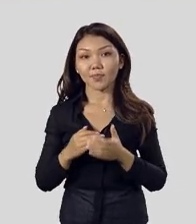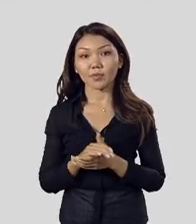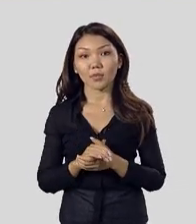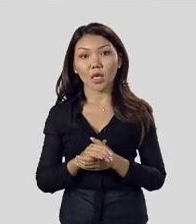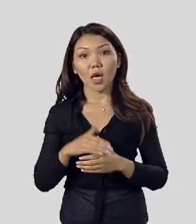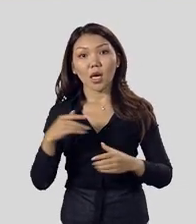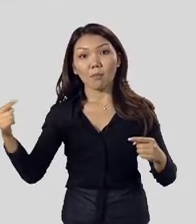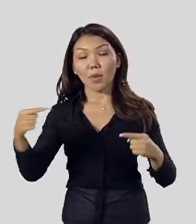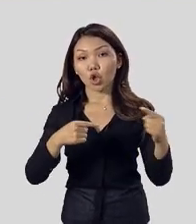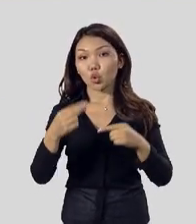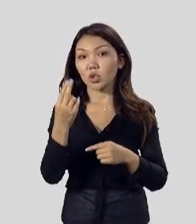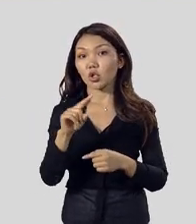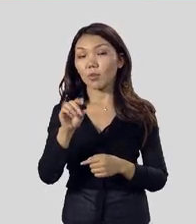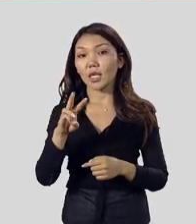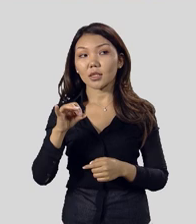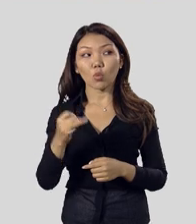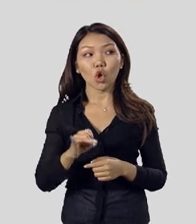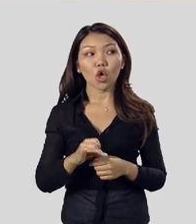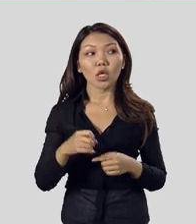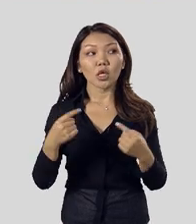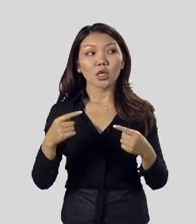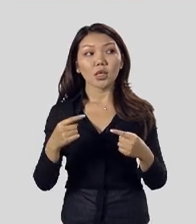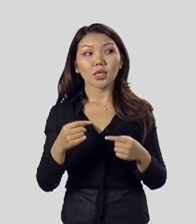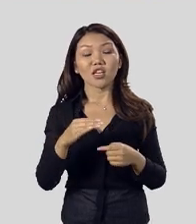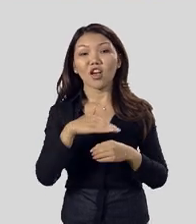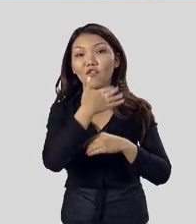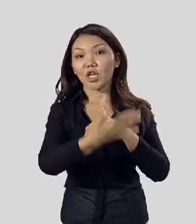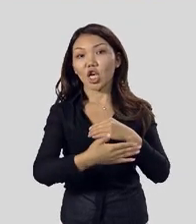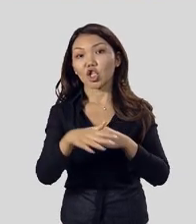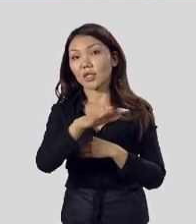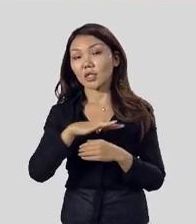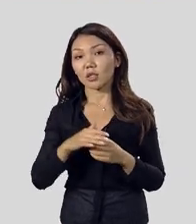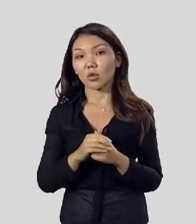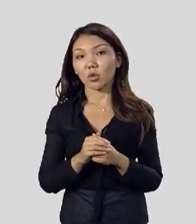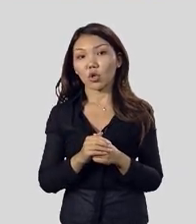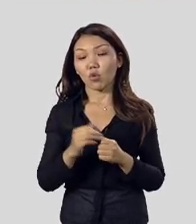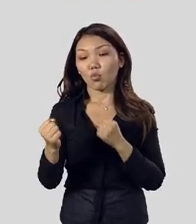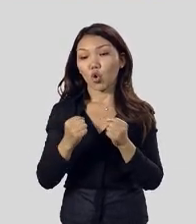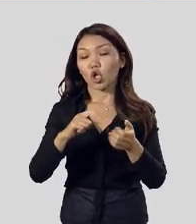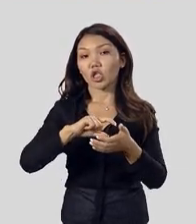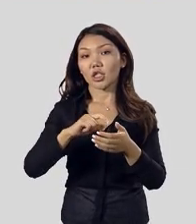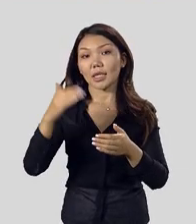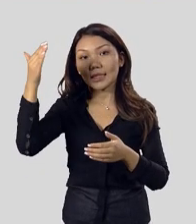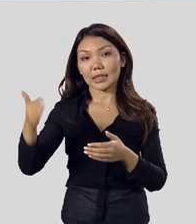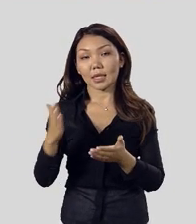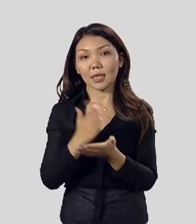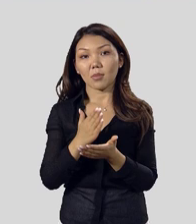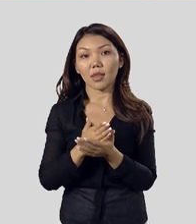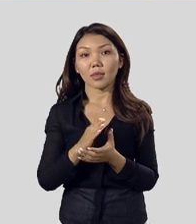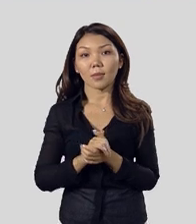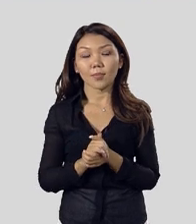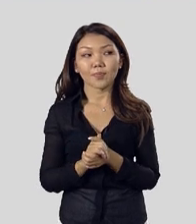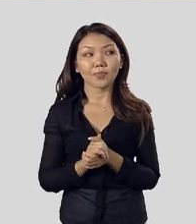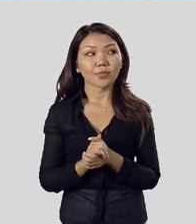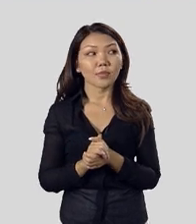средой она покрыта прочной клеточной стенкой пластиды есть только в